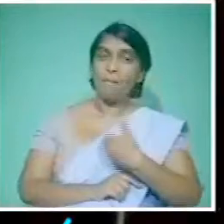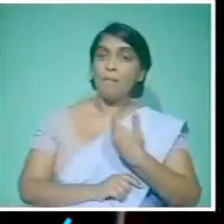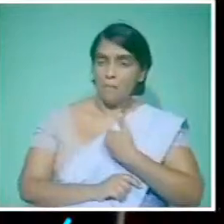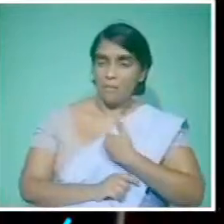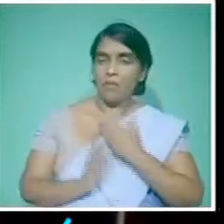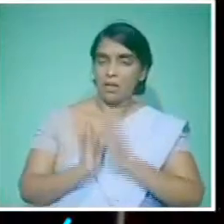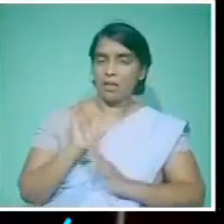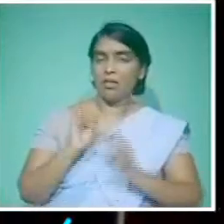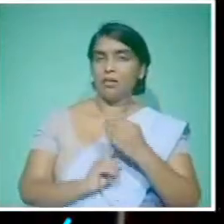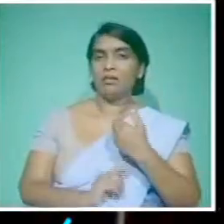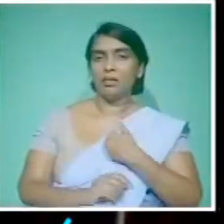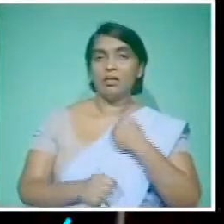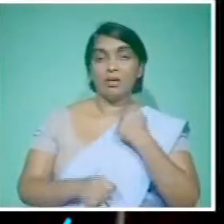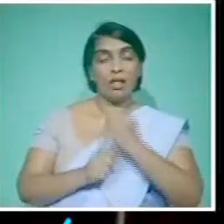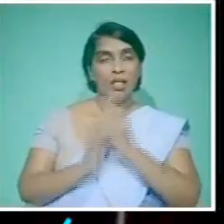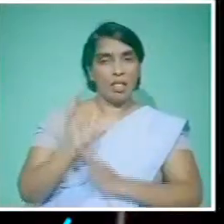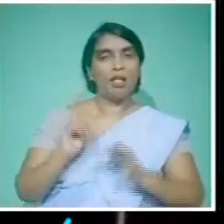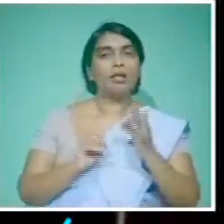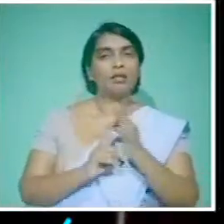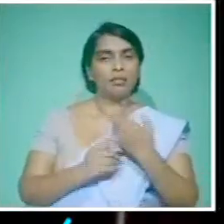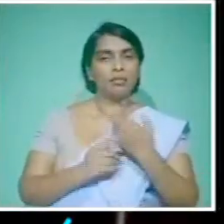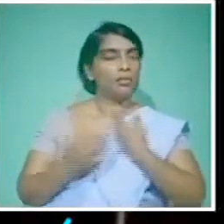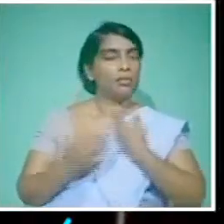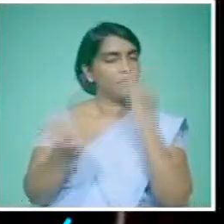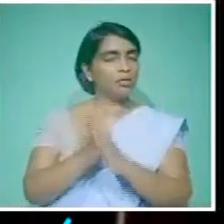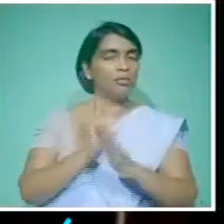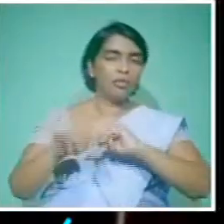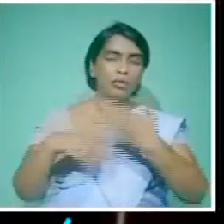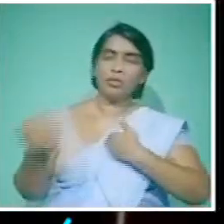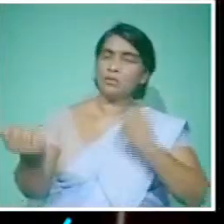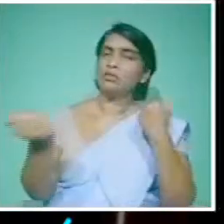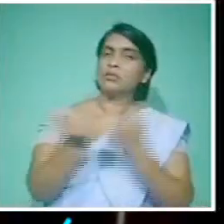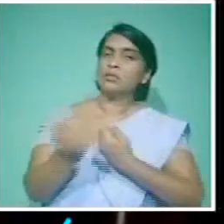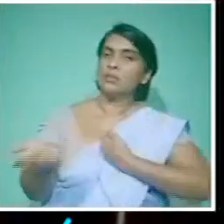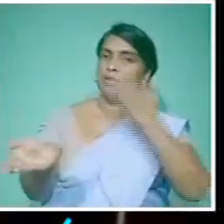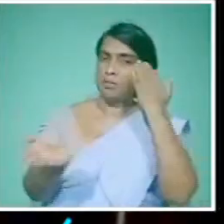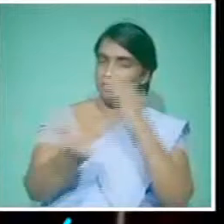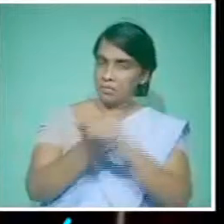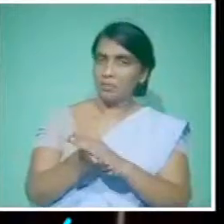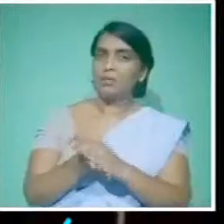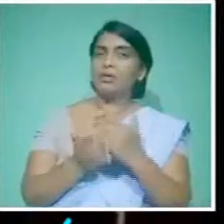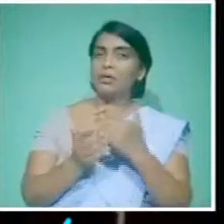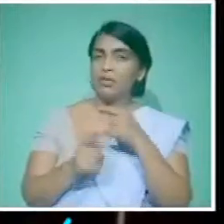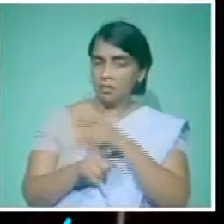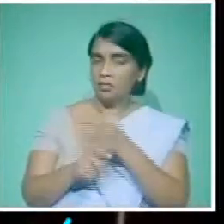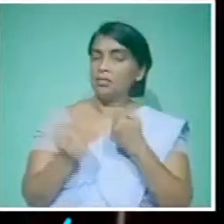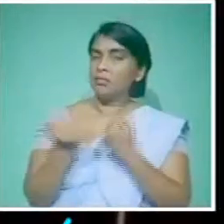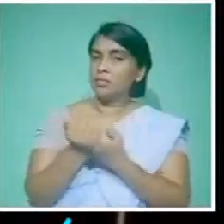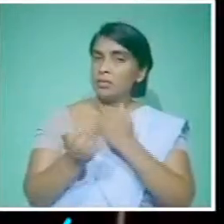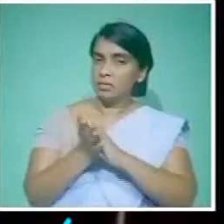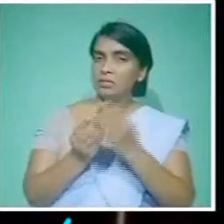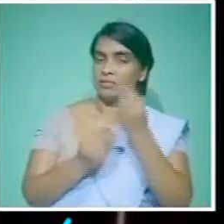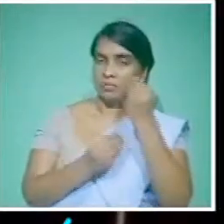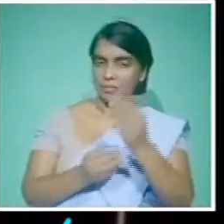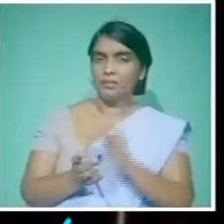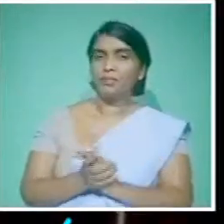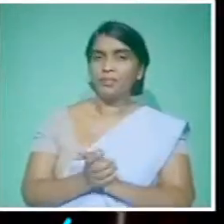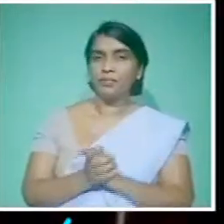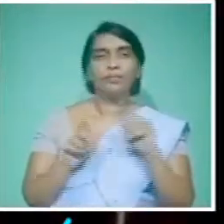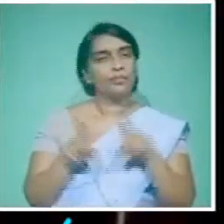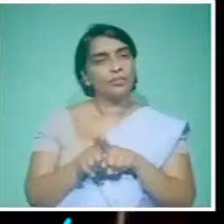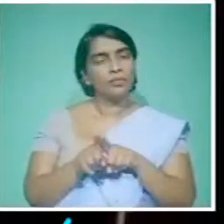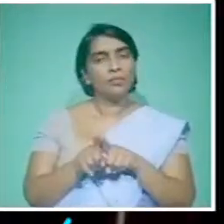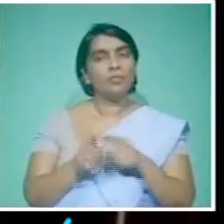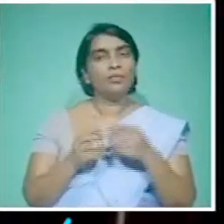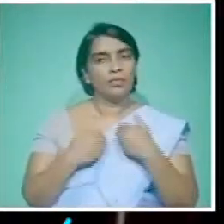මම මන්ත්‍රීවරියක් හැටියට රාජ්‍ය ඇමතිවරියක් හැටියට මට දෙන්න පුළුවන් සියලුම සහයෝගය මම එතුමාට දෙනවා ඒ සහයෝගය මම ලබා දෙනවා ඉතින් ඒක